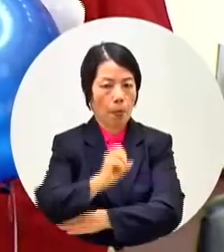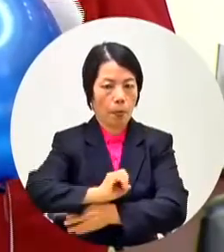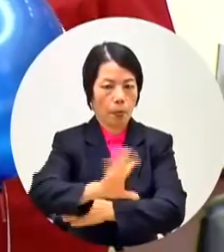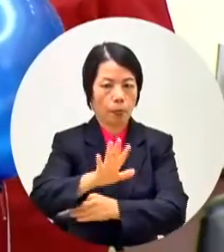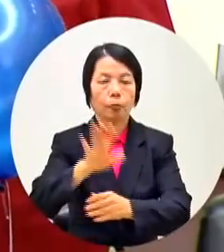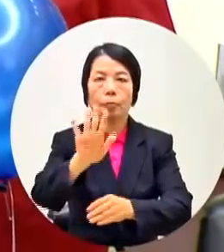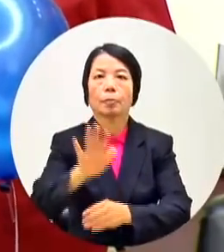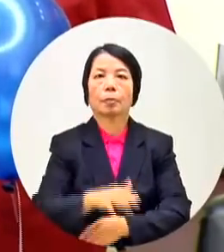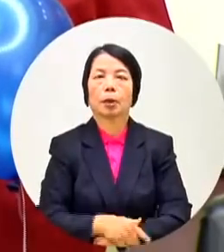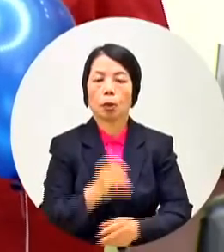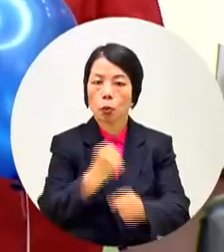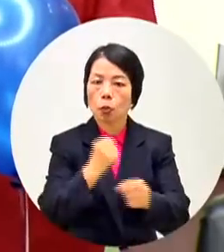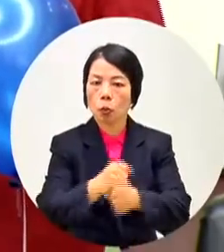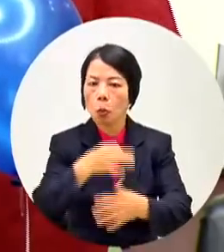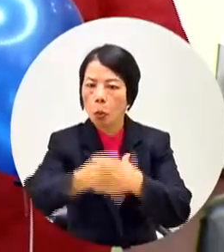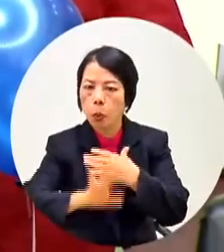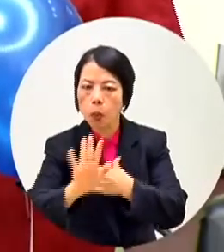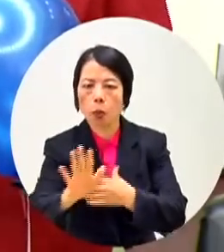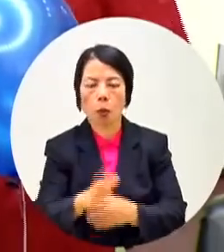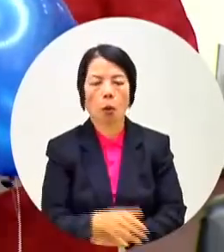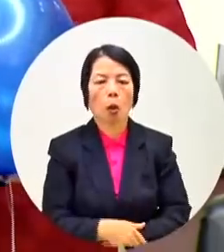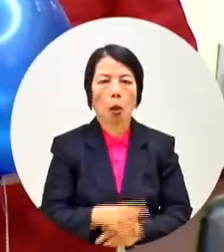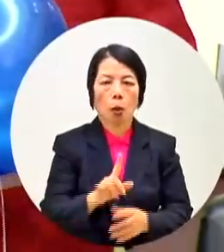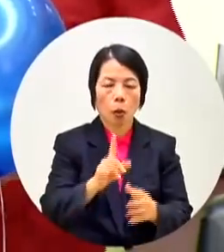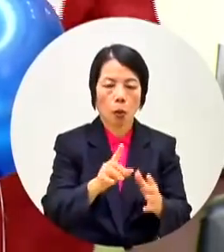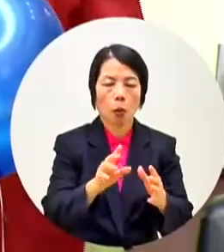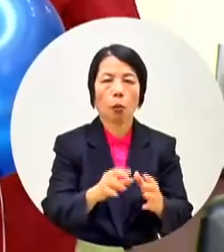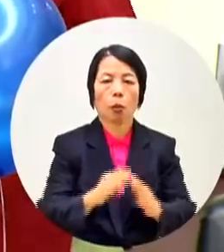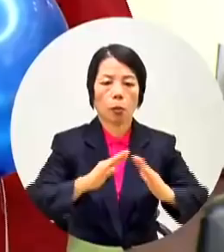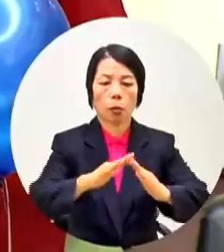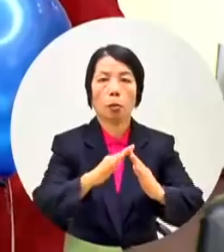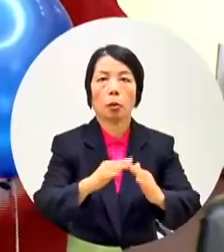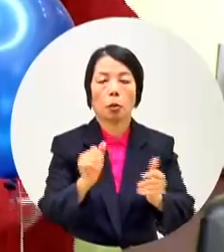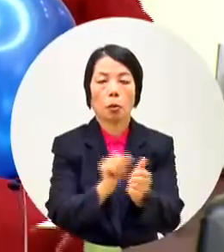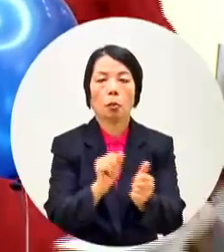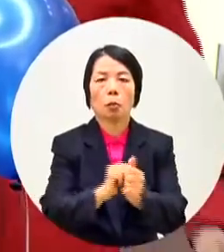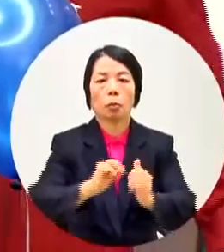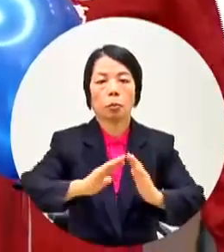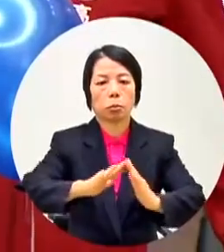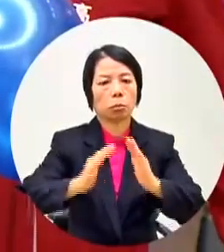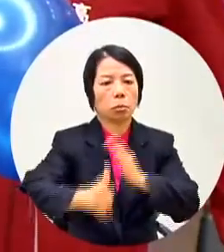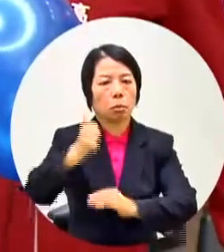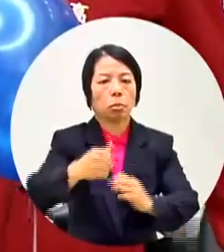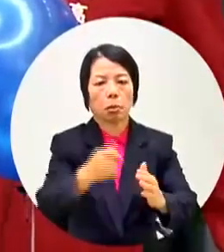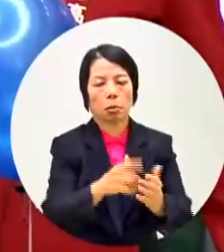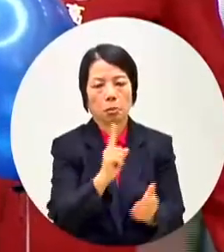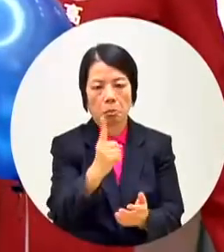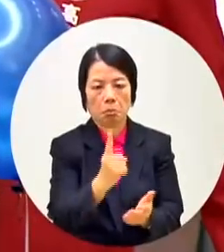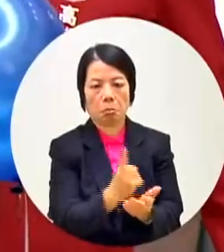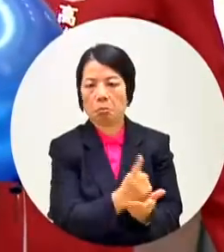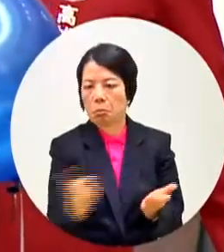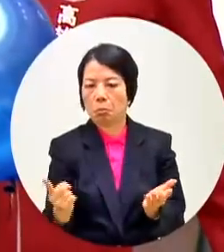市长下台，因为当时陈其迈是说公务局长要下台，你说副市长要下台，是哪一位副市长要下台？